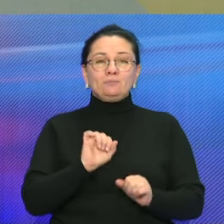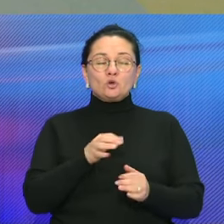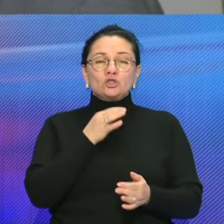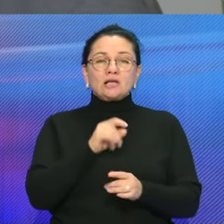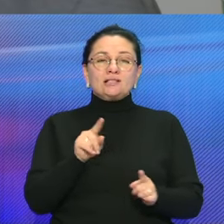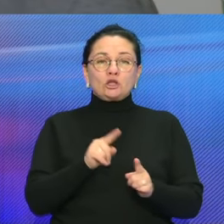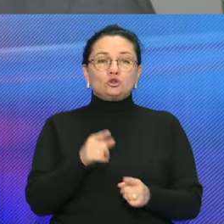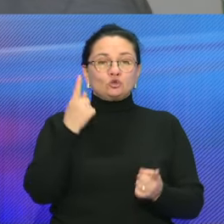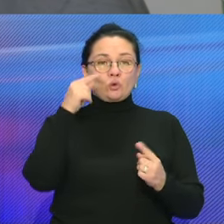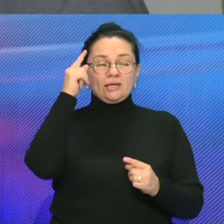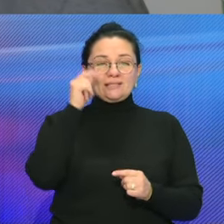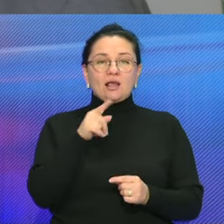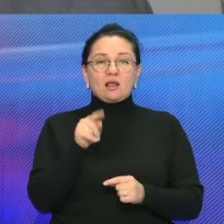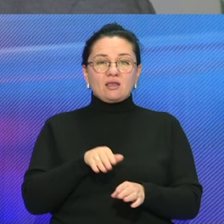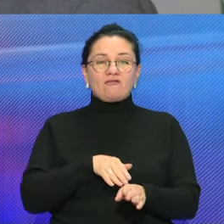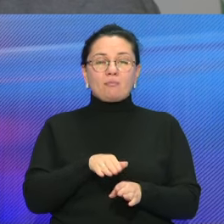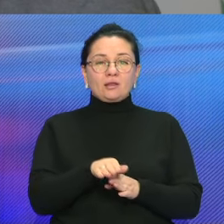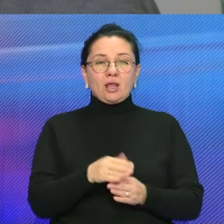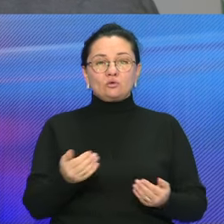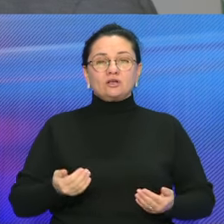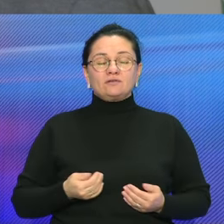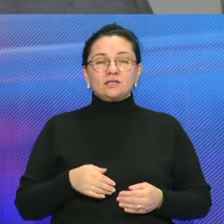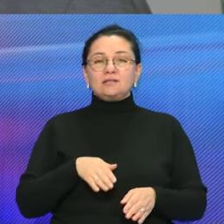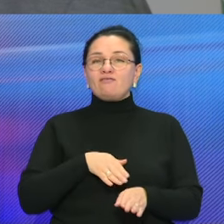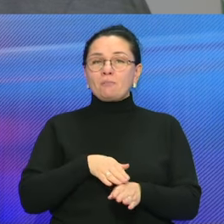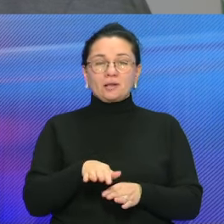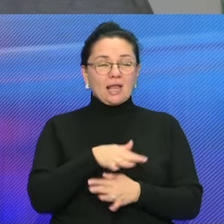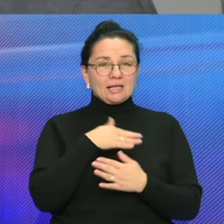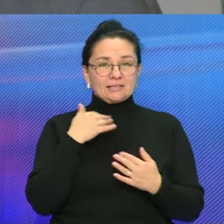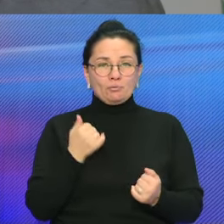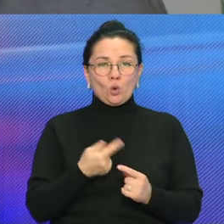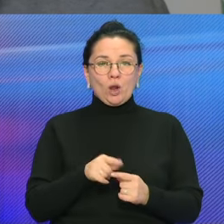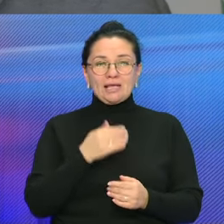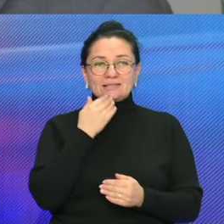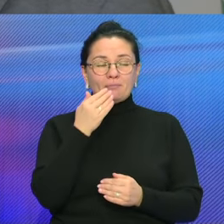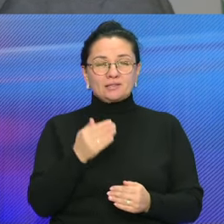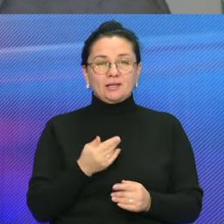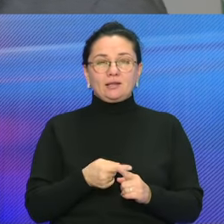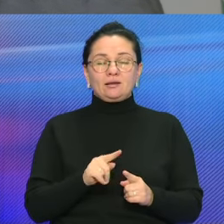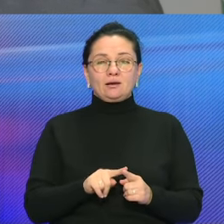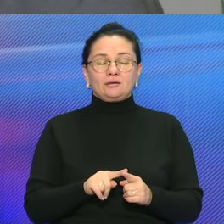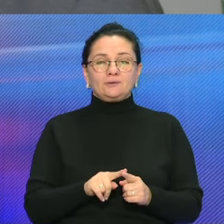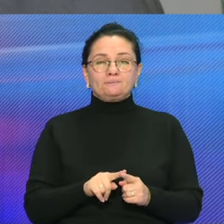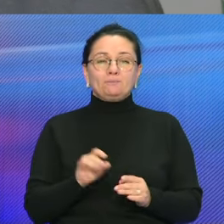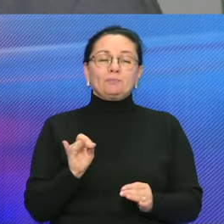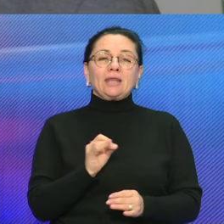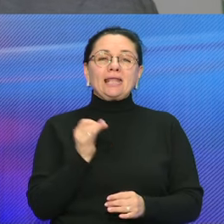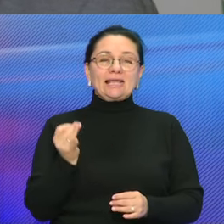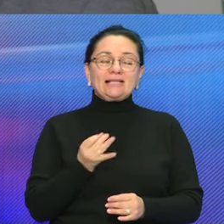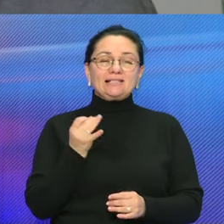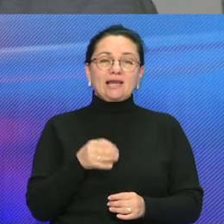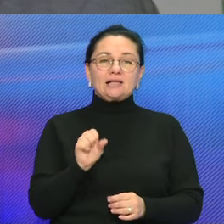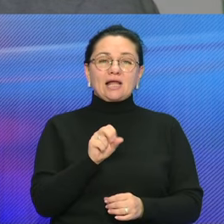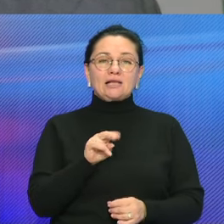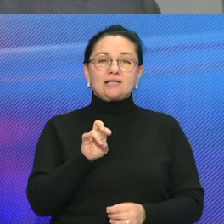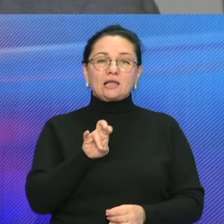идеи, они воплощаются в жизнь, многие реализуются. И из последних, например, очень интересно, вот Александр